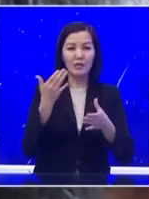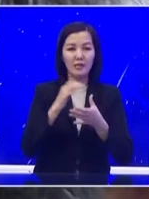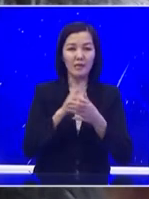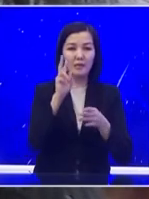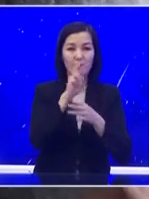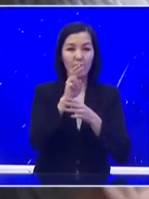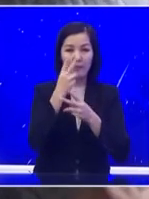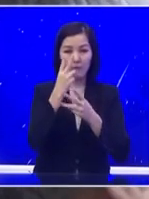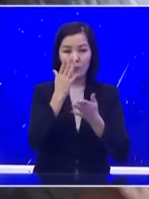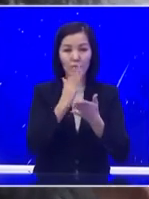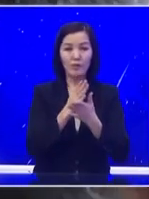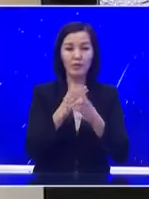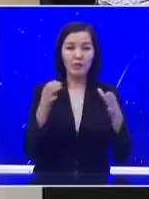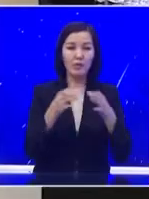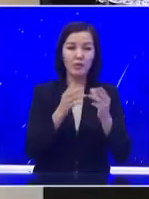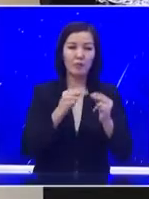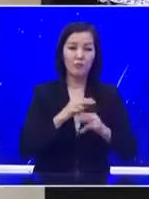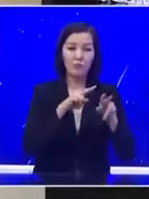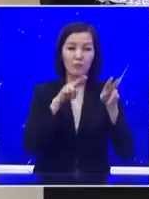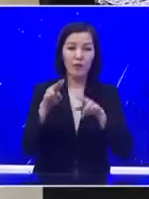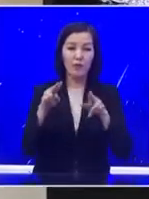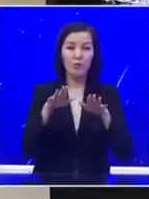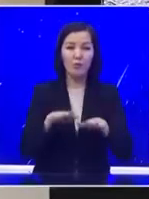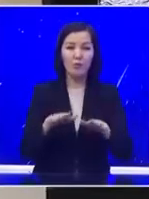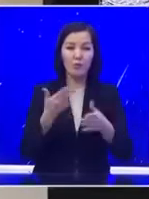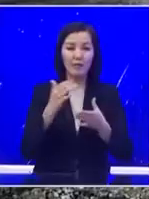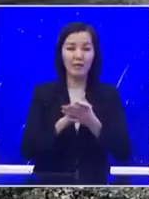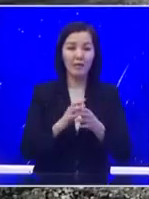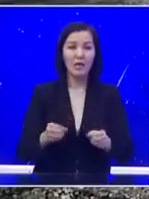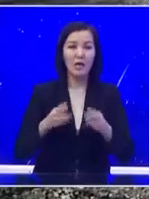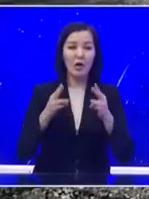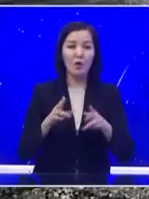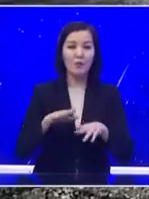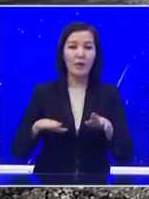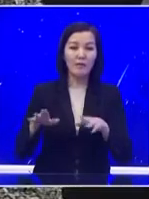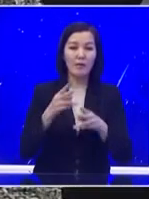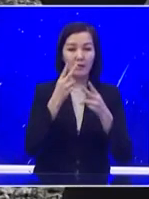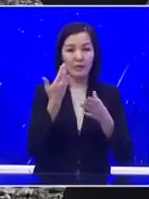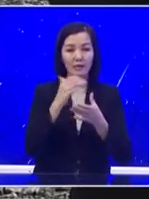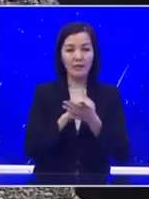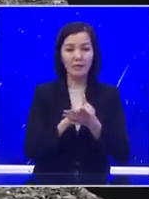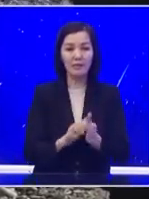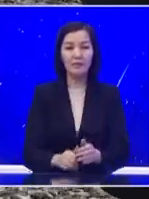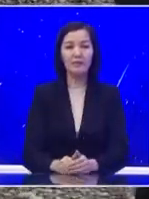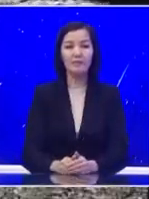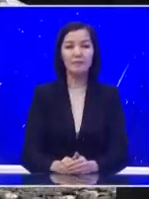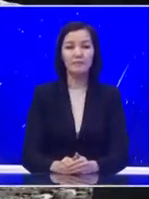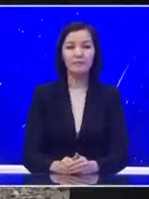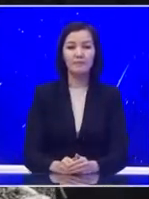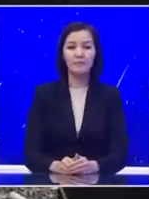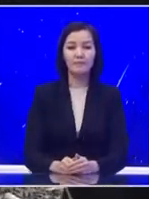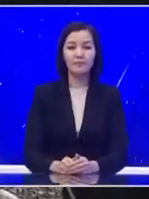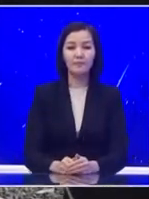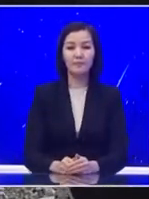шықты. Штаб жұмысын көріп, бақылау пунктімен танысты. Қауіпті деген аймақтар көрсетілді. Если разрушение